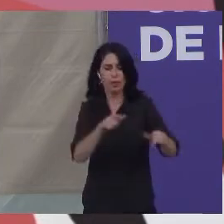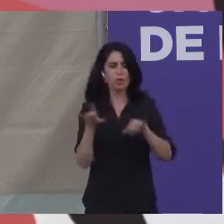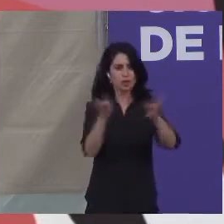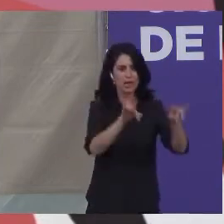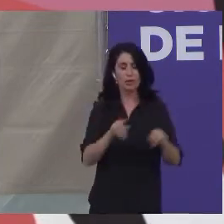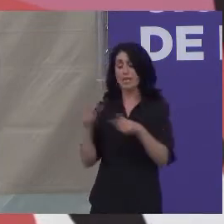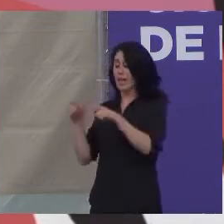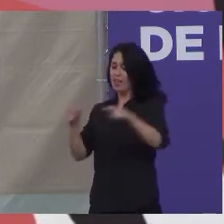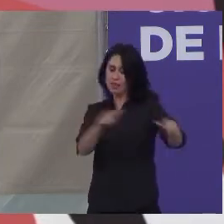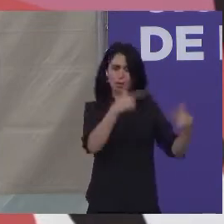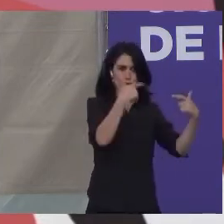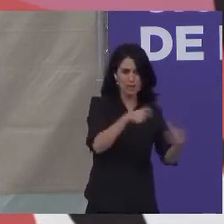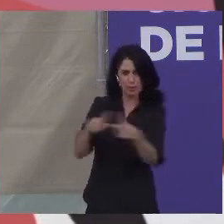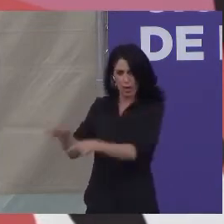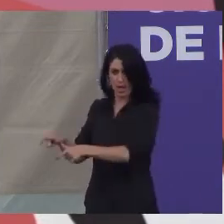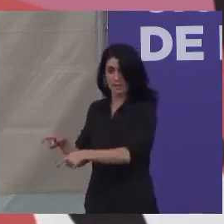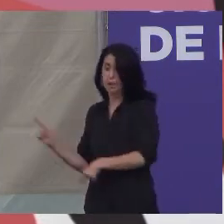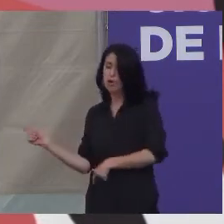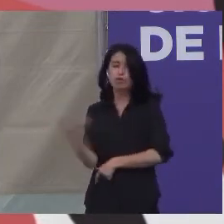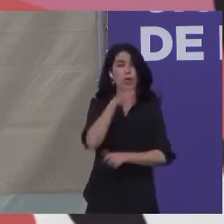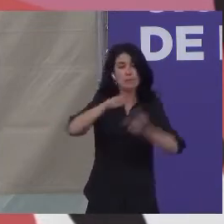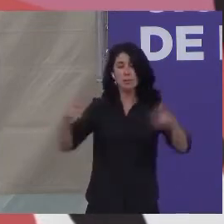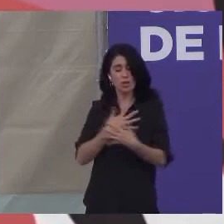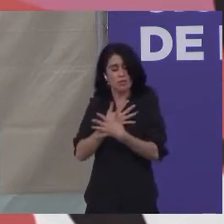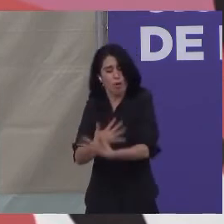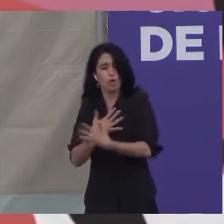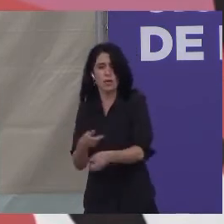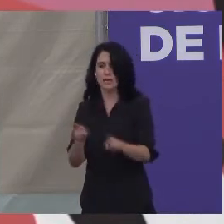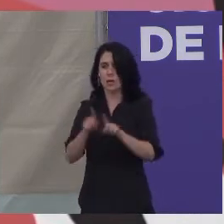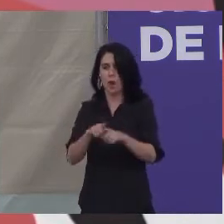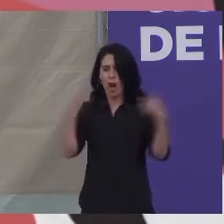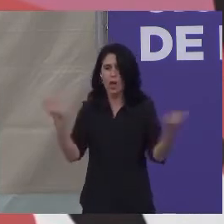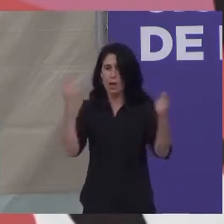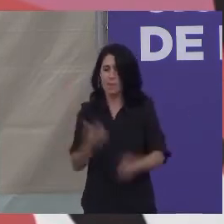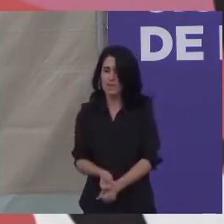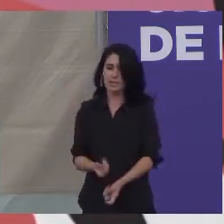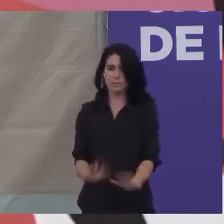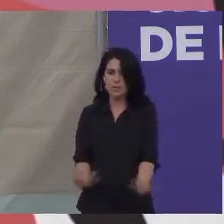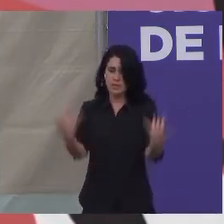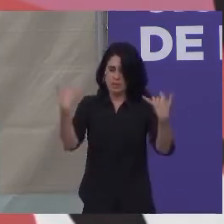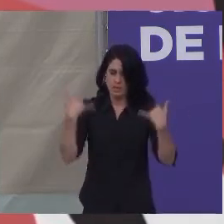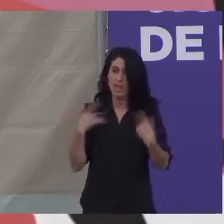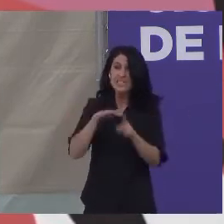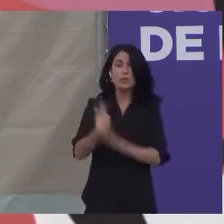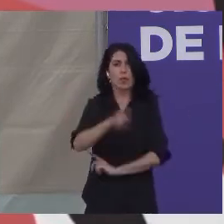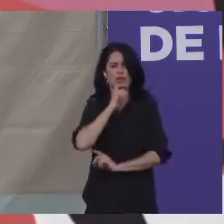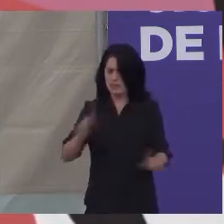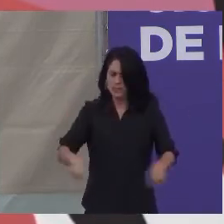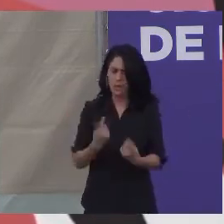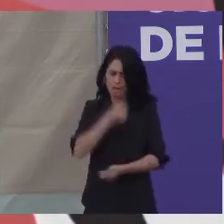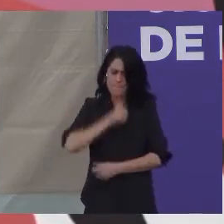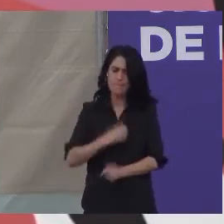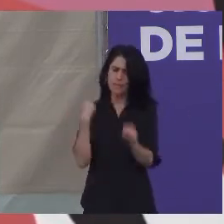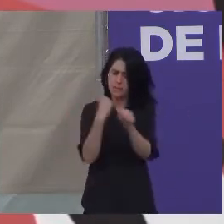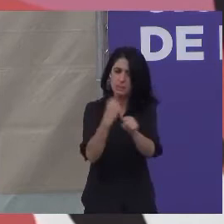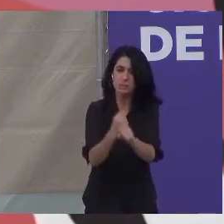cercles sectorials, a tota aquesta gent voluntària que s'ha carregat les campanyes a l'esquena en circumstàncies molt difícils. Vull donar